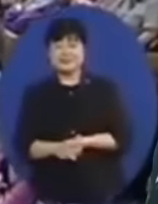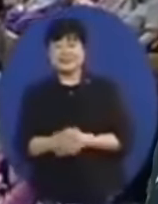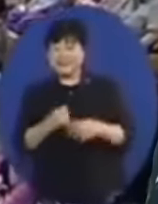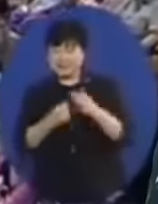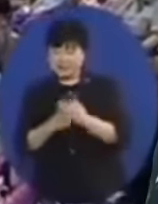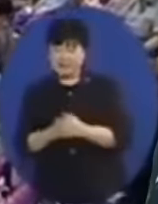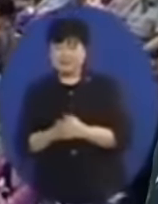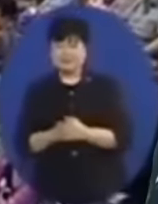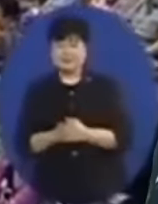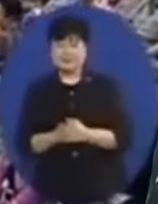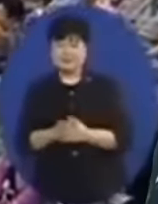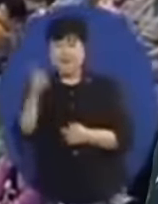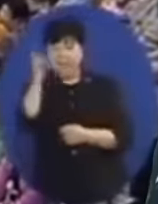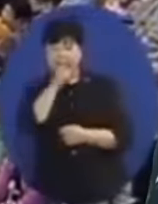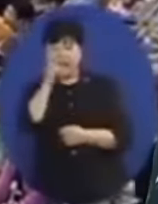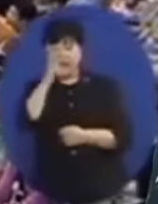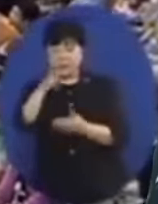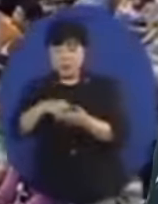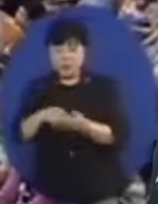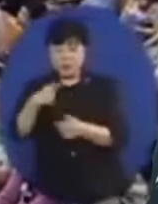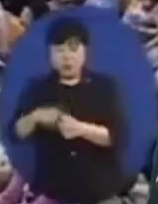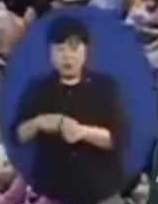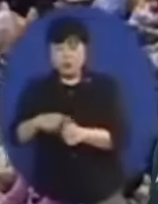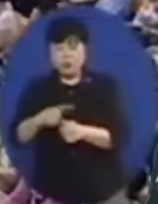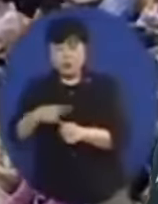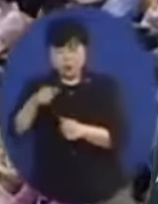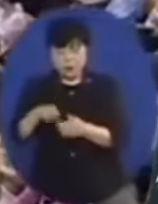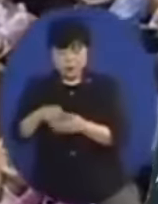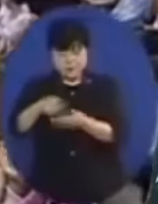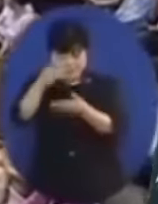그러므로 악을 악으로 욕을 욕으로 갚지